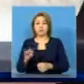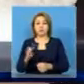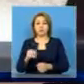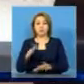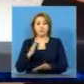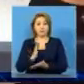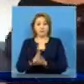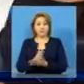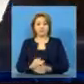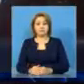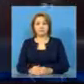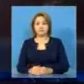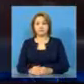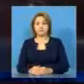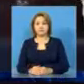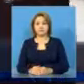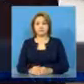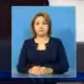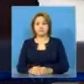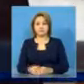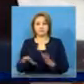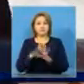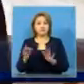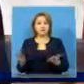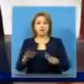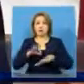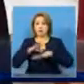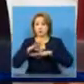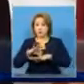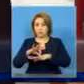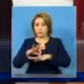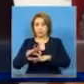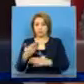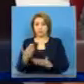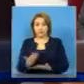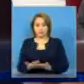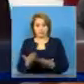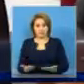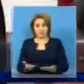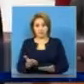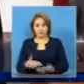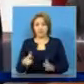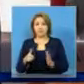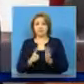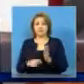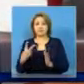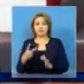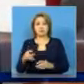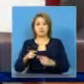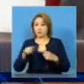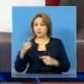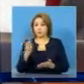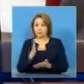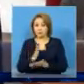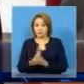тұр. Сәлеметсіз бе? Сайлау қалай өтуде? Осы төңірегінде айтсаңыз. Ал енді міне қазір біздер 72-ші учаскеде